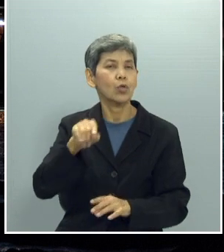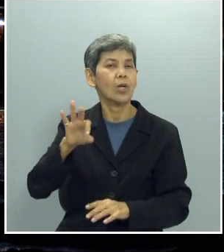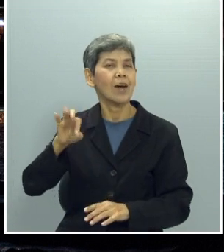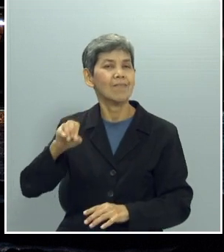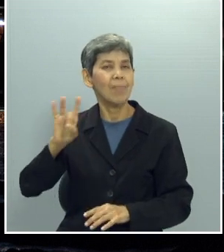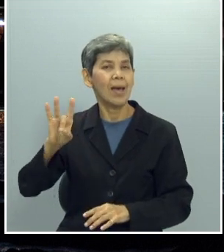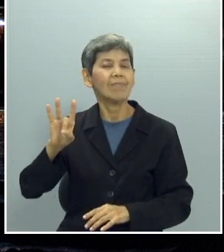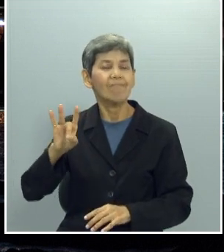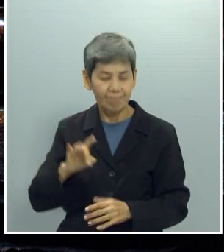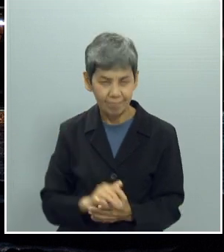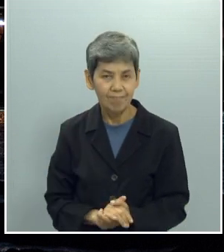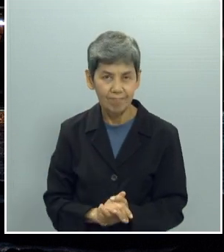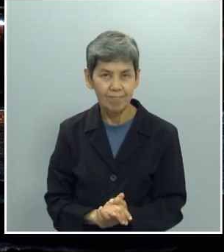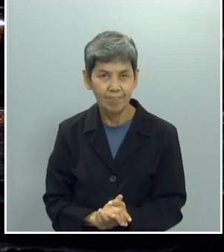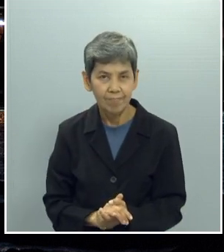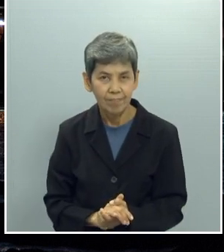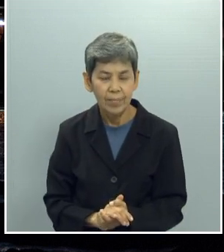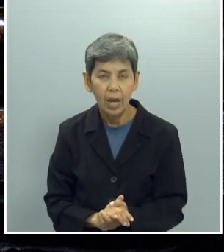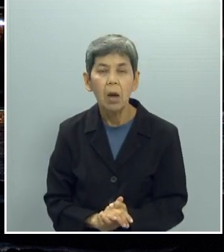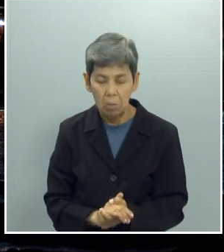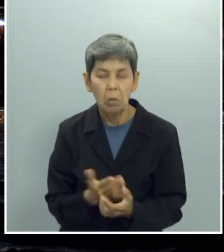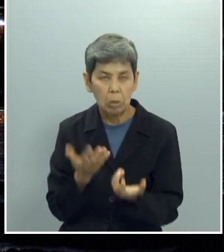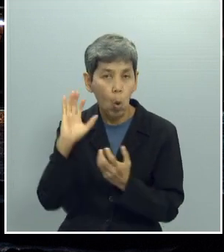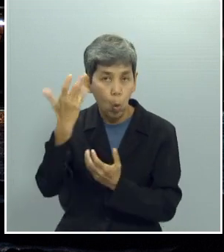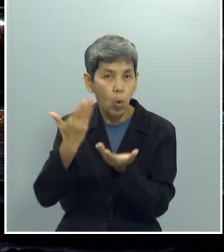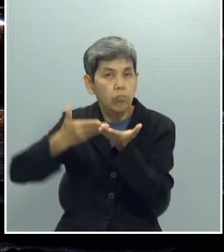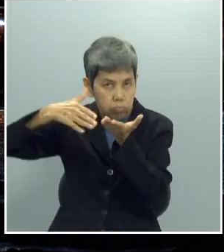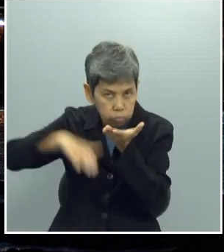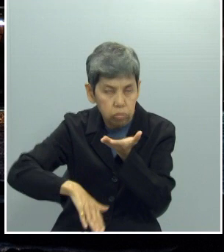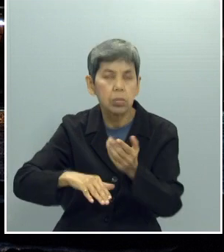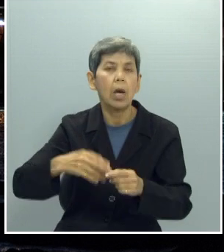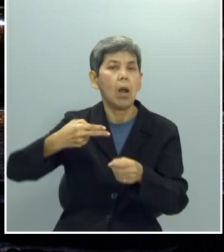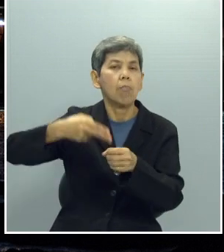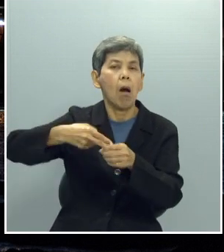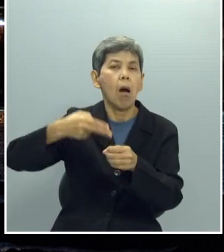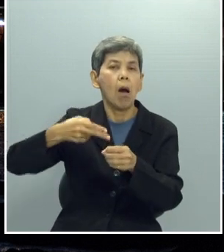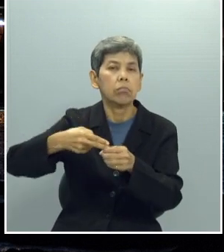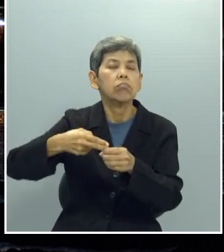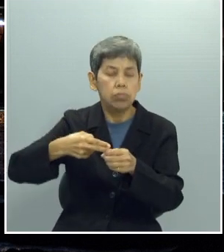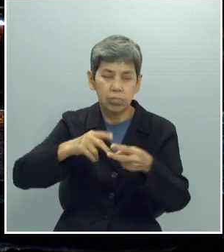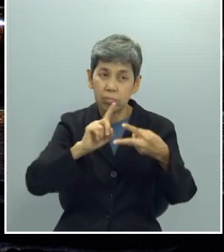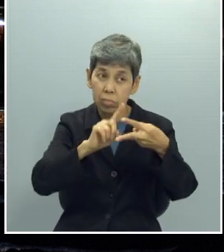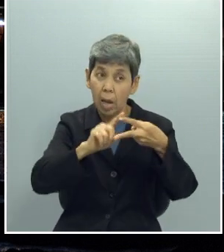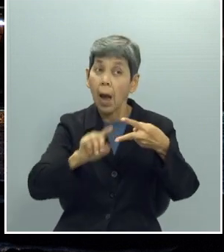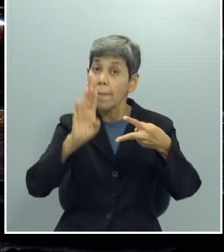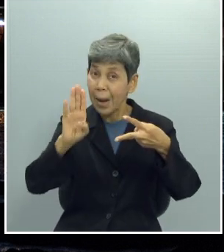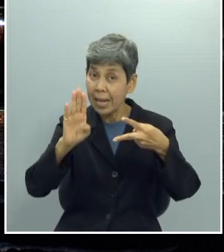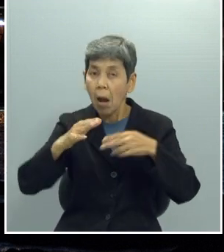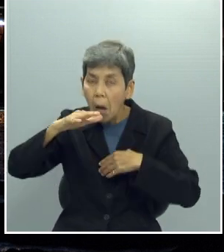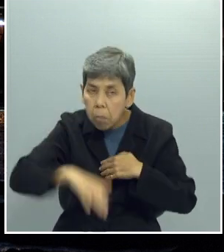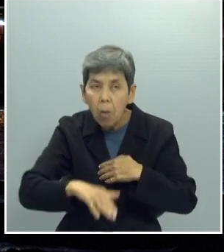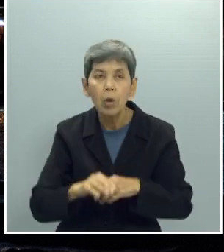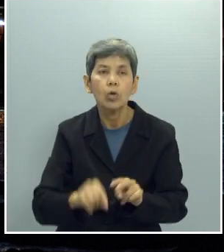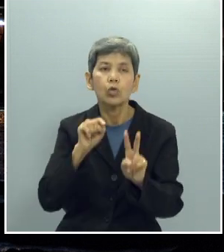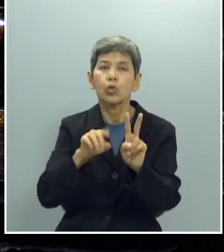ดอลลาร์ต่อบาร์เรลค่ะรายสัปดาห์เป็นยังไงร่วงลงต่อเนื่องเป็นสัปดาห์ที่ 3แล้วทั้ง 2ตลาดนะคะอย่าง benchเนี่ยร่วงลงไป